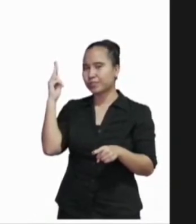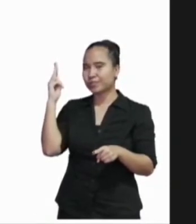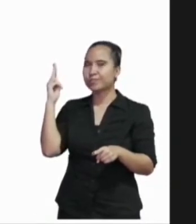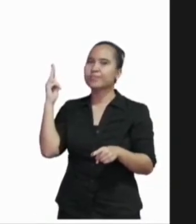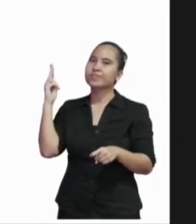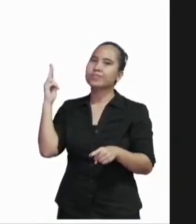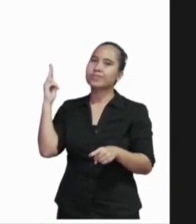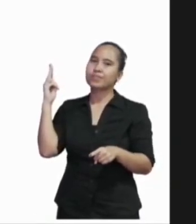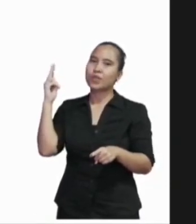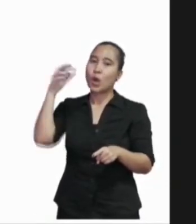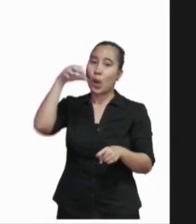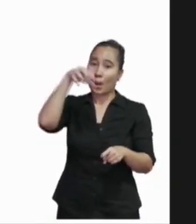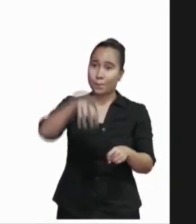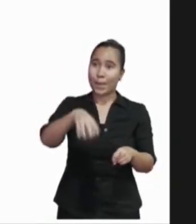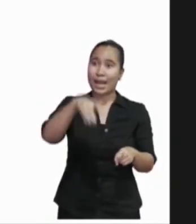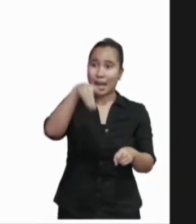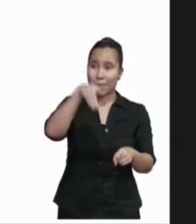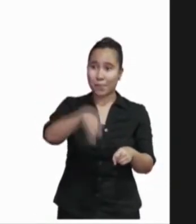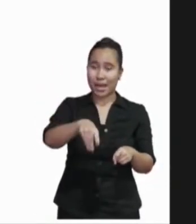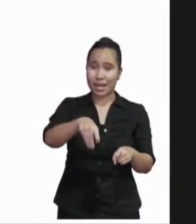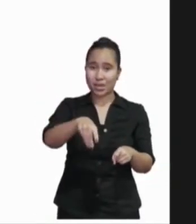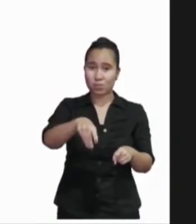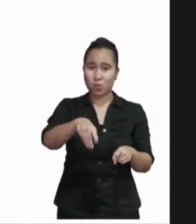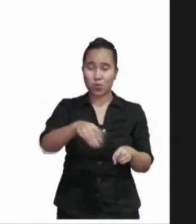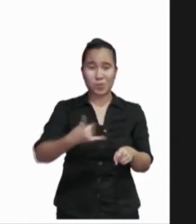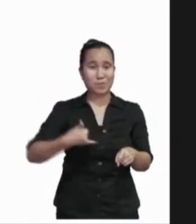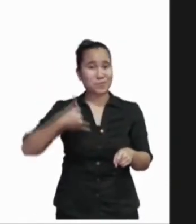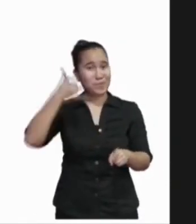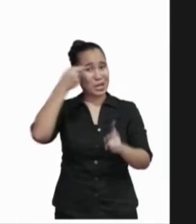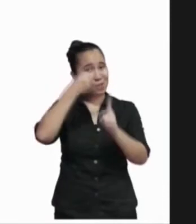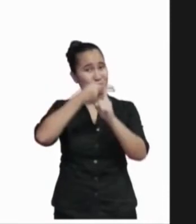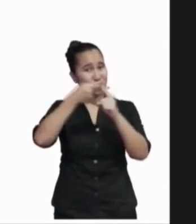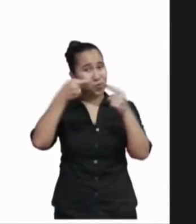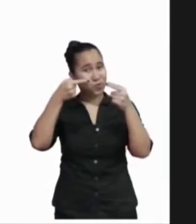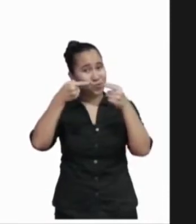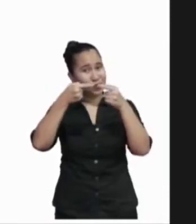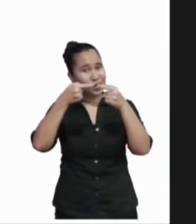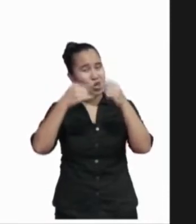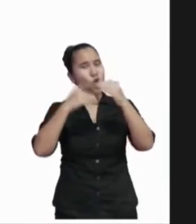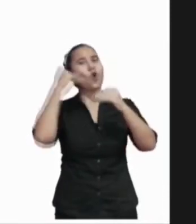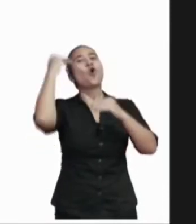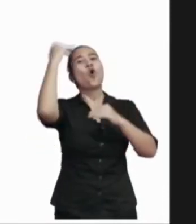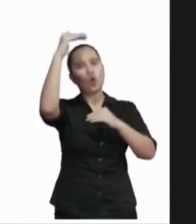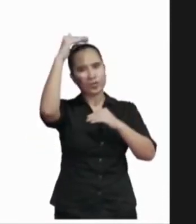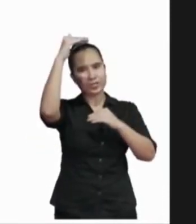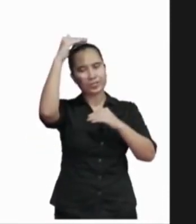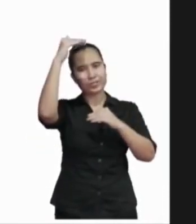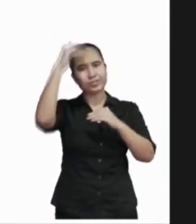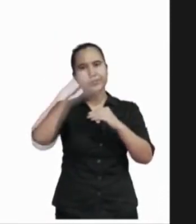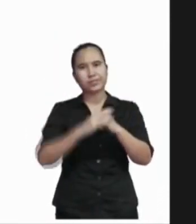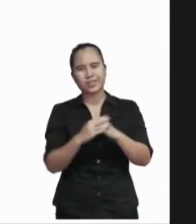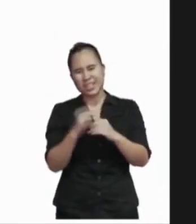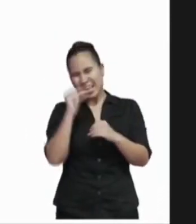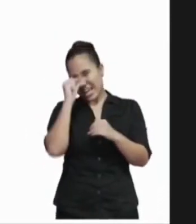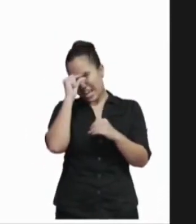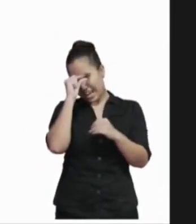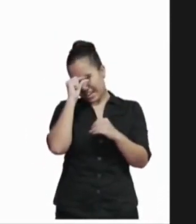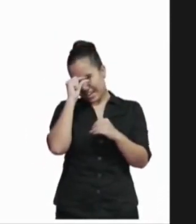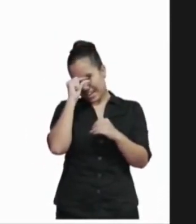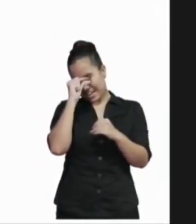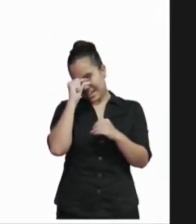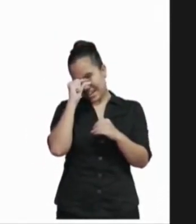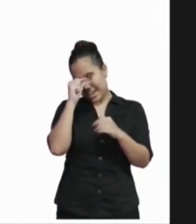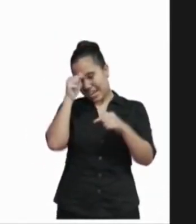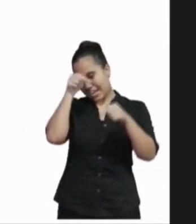in Paramaribo het aantal gevallen is. Daar is het aantal gevallen het hoogst. U ziet een heel klein vlekje helemaal